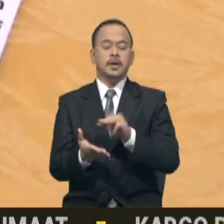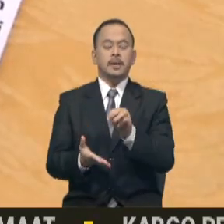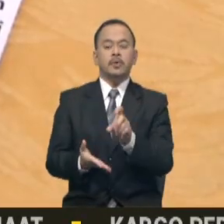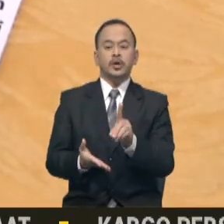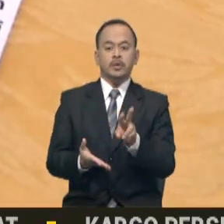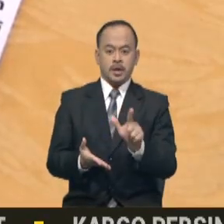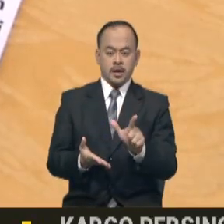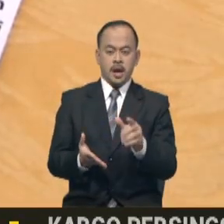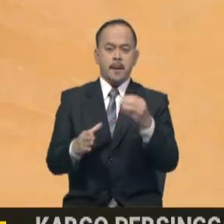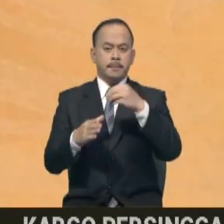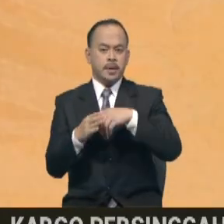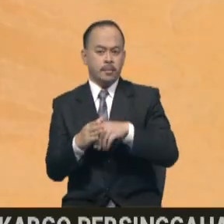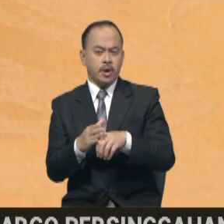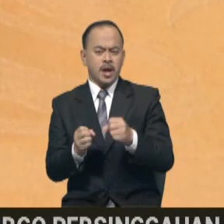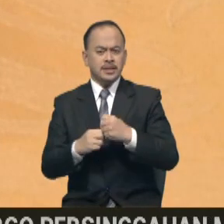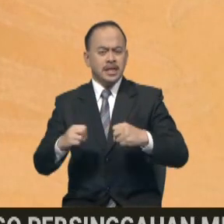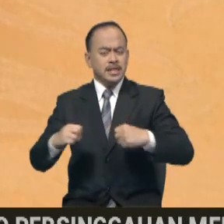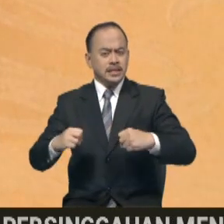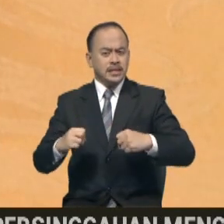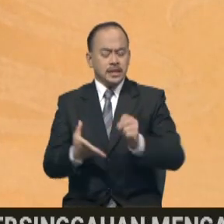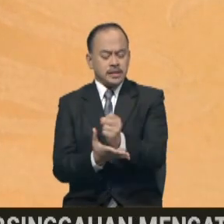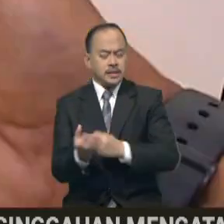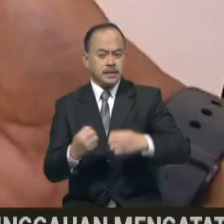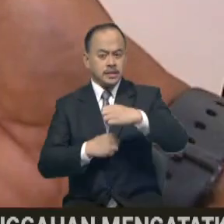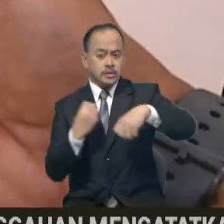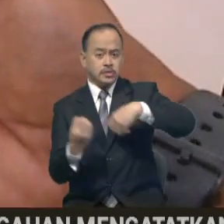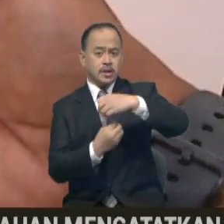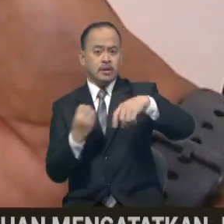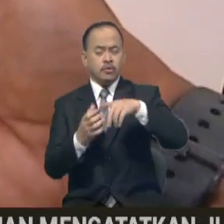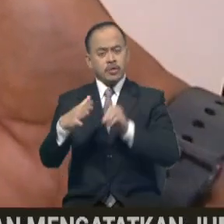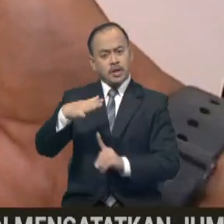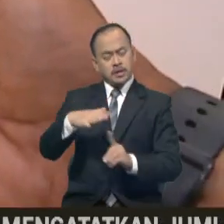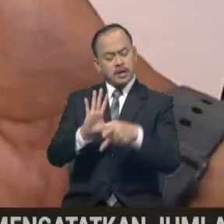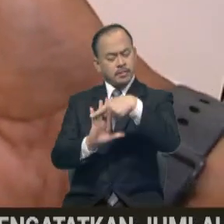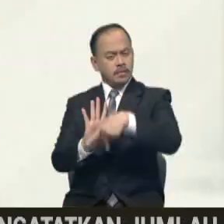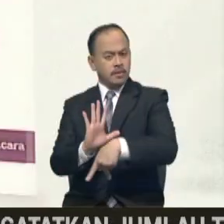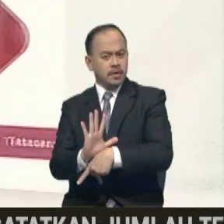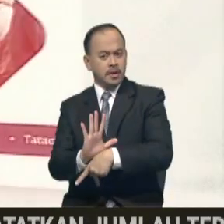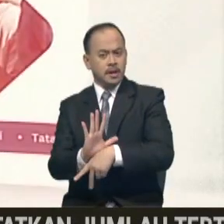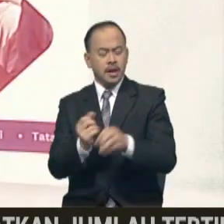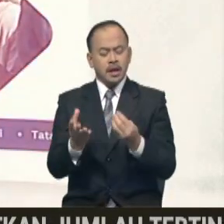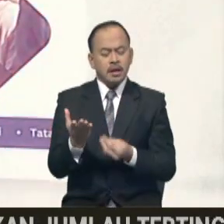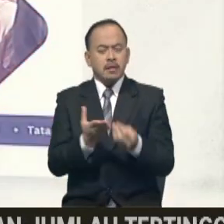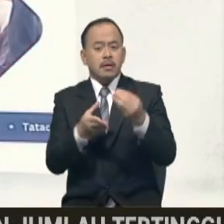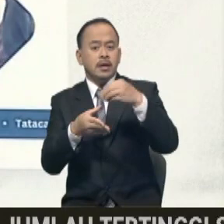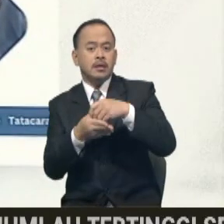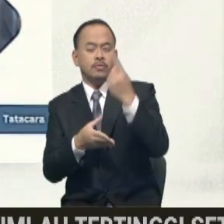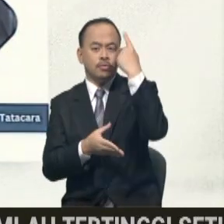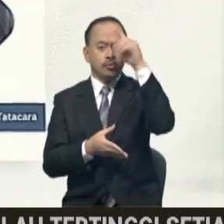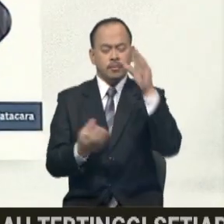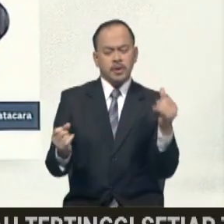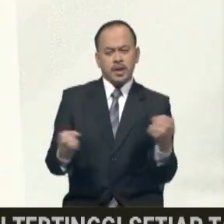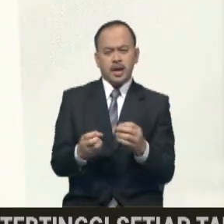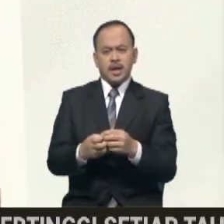Modul antara lain memuatkan sesi sosialisasi mengenai dasar dan garis panduan yang dikemaskini bagi menangani